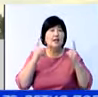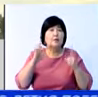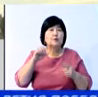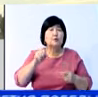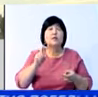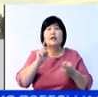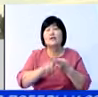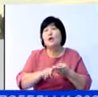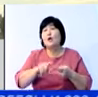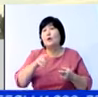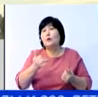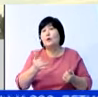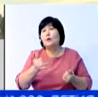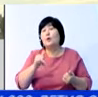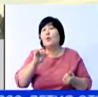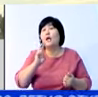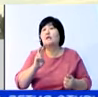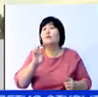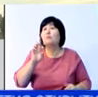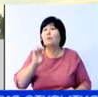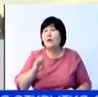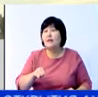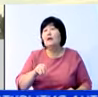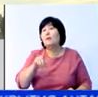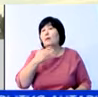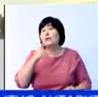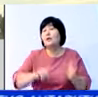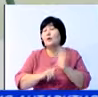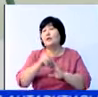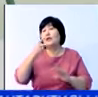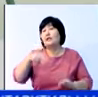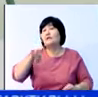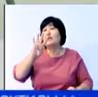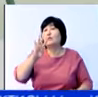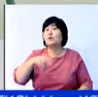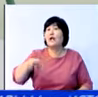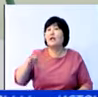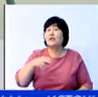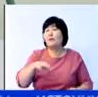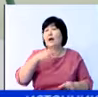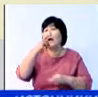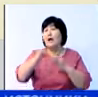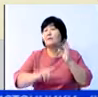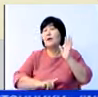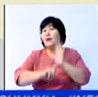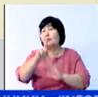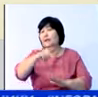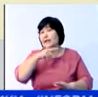спутниковой связи «OneWeb». Последний пуск года 24 декабря на орбиту будет